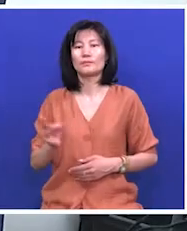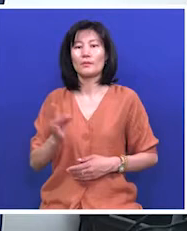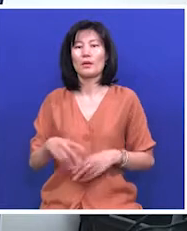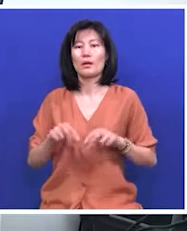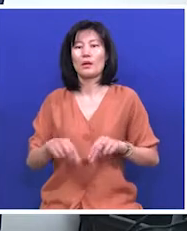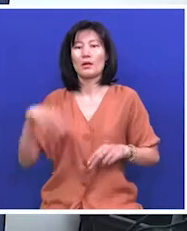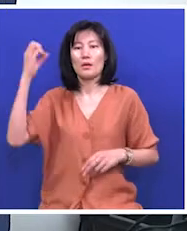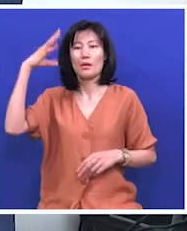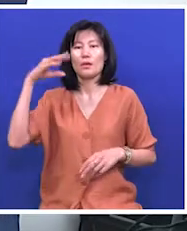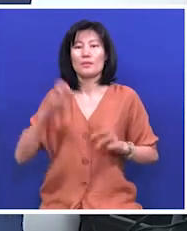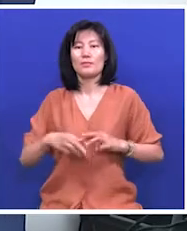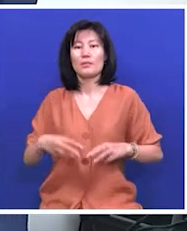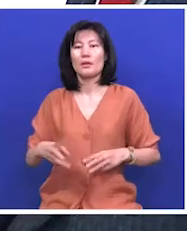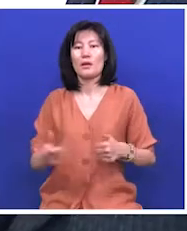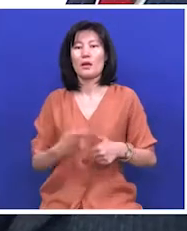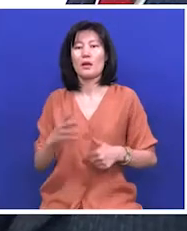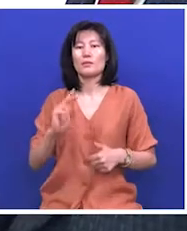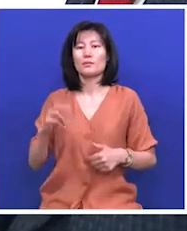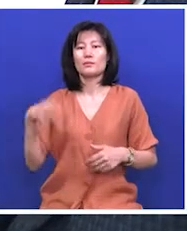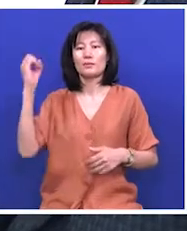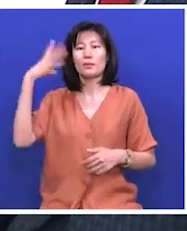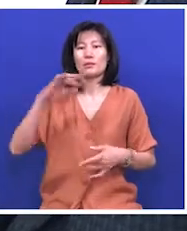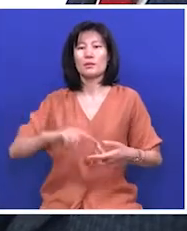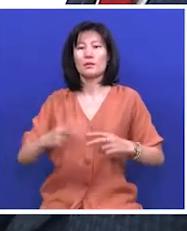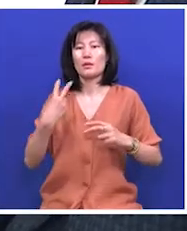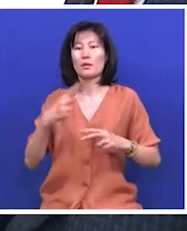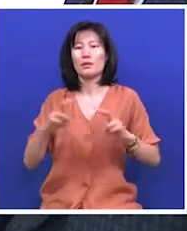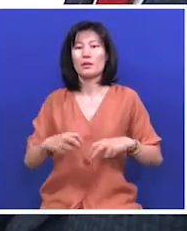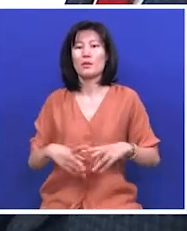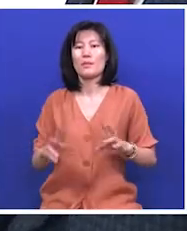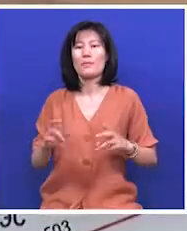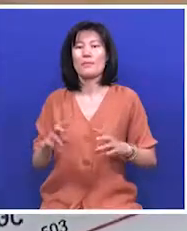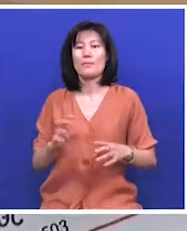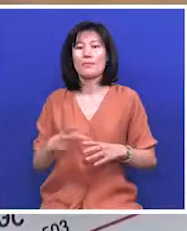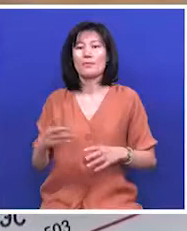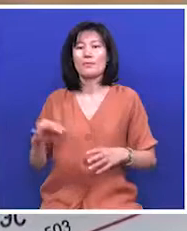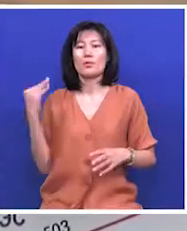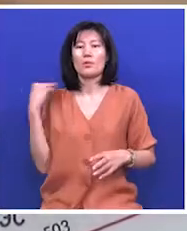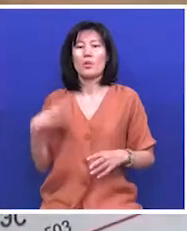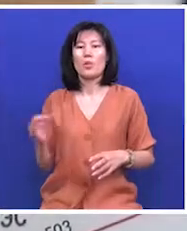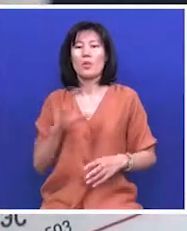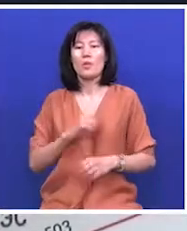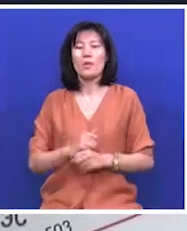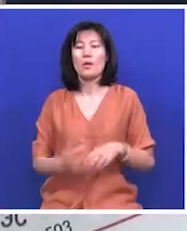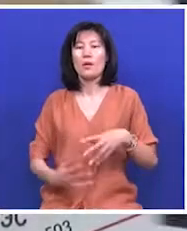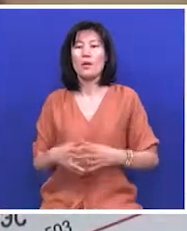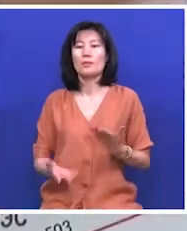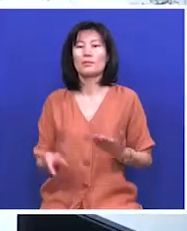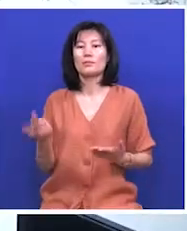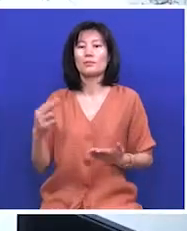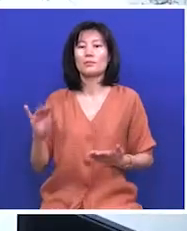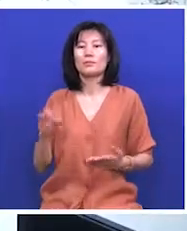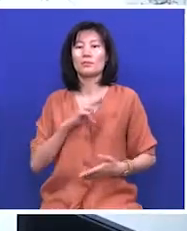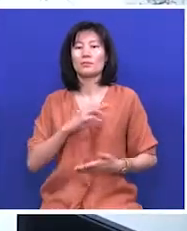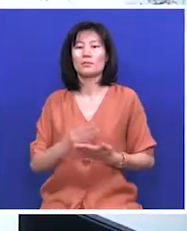Қазақстан Республикасы энергетика министрлігінің атомдық және энергетикалық қадағалау және бақылау комитетінің Түркістан облысы бойынша